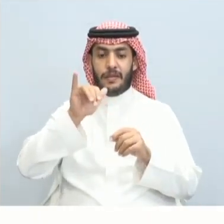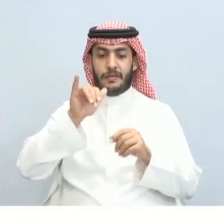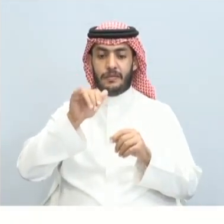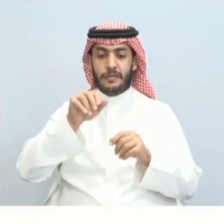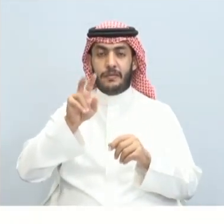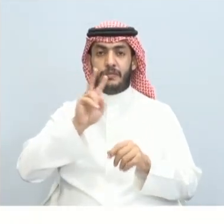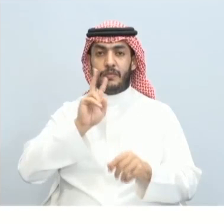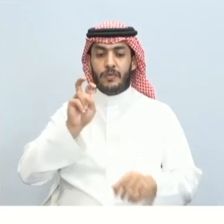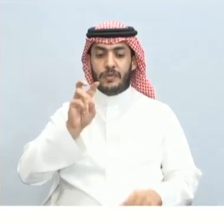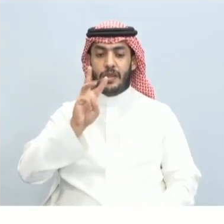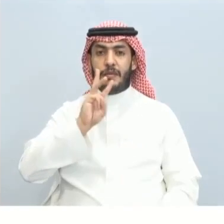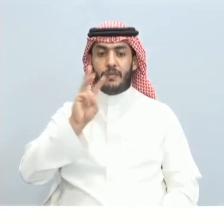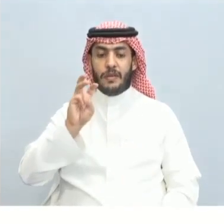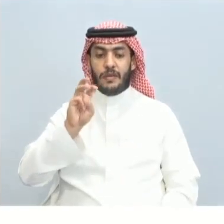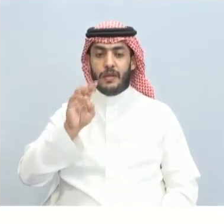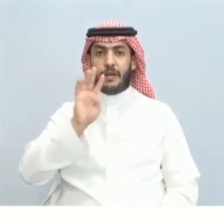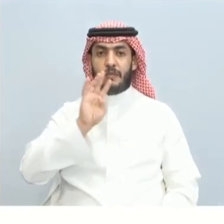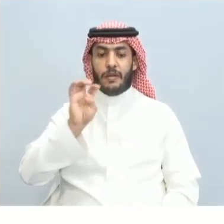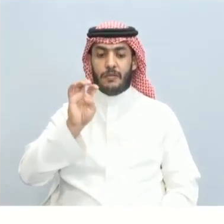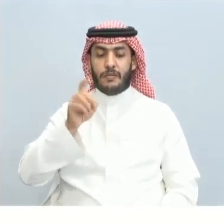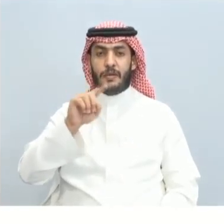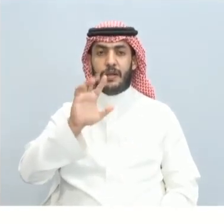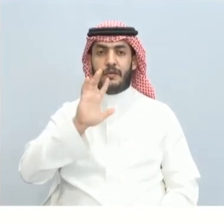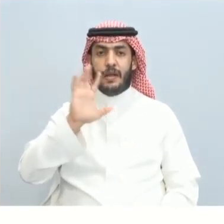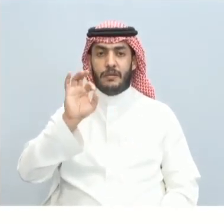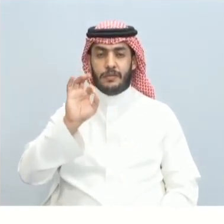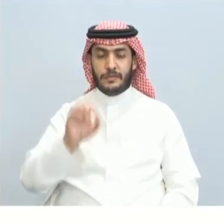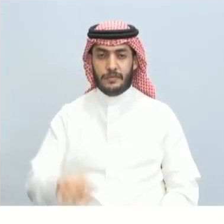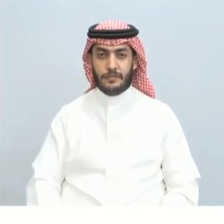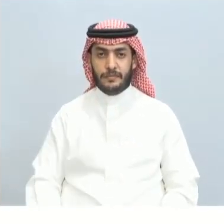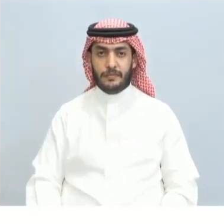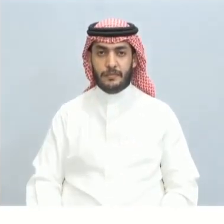اذا 220 330 440 500